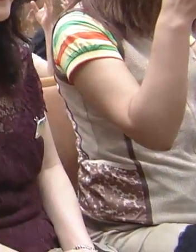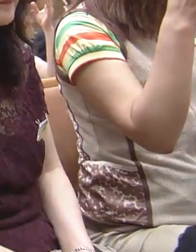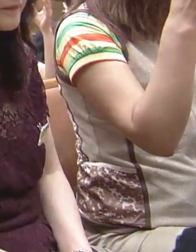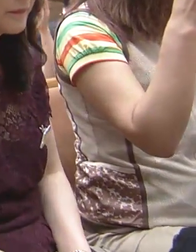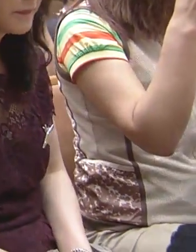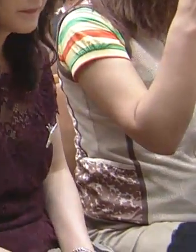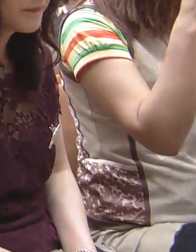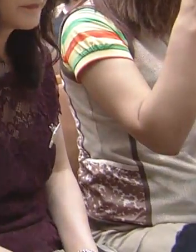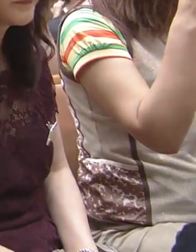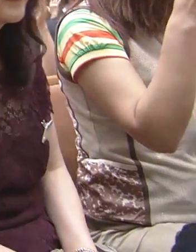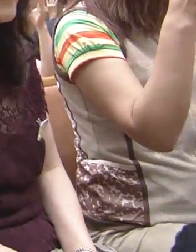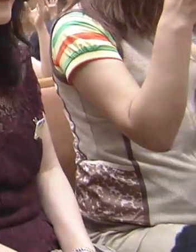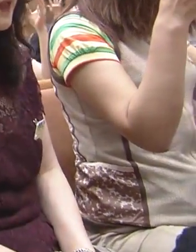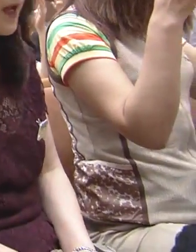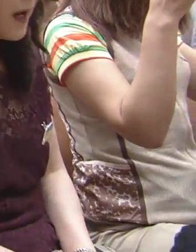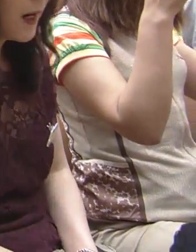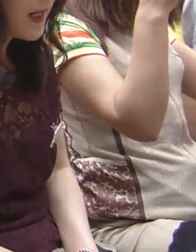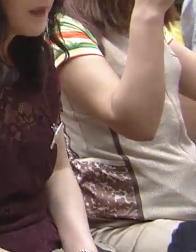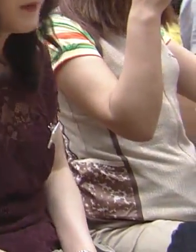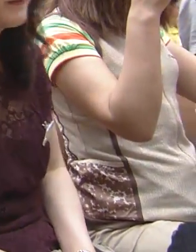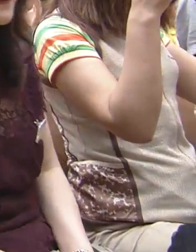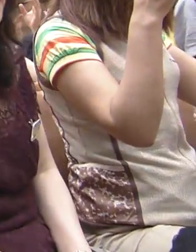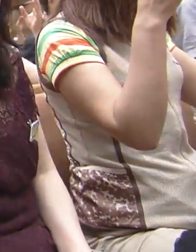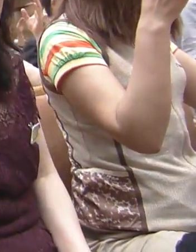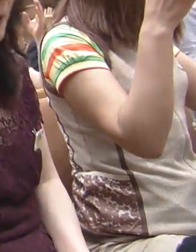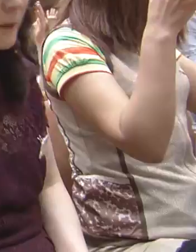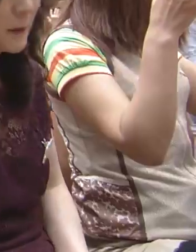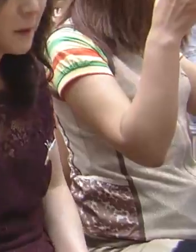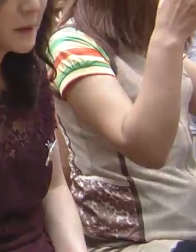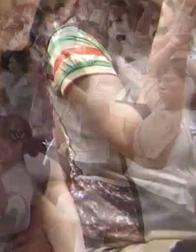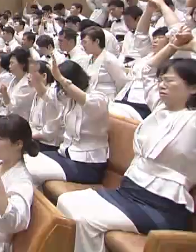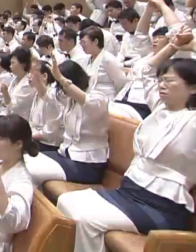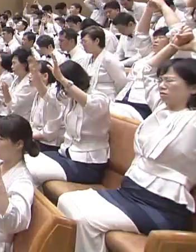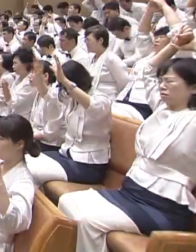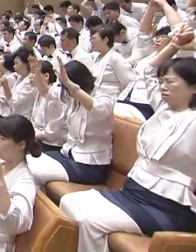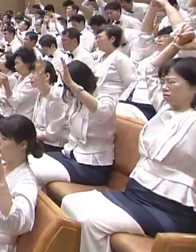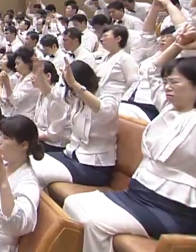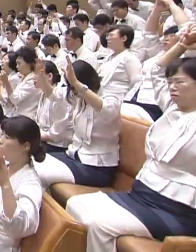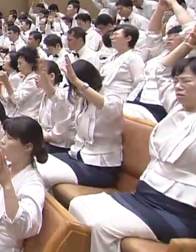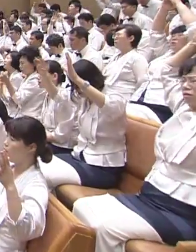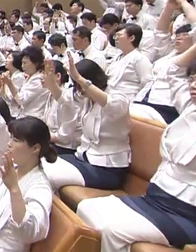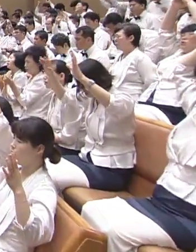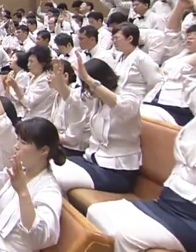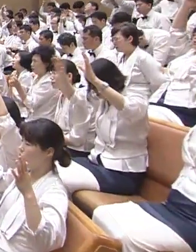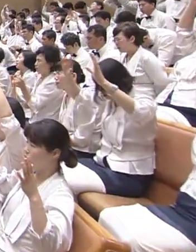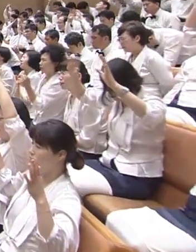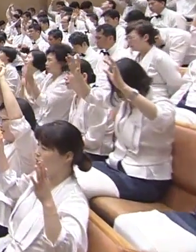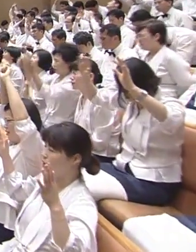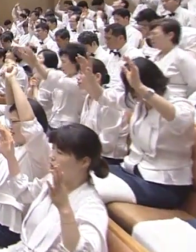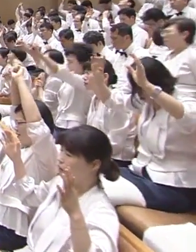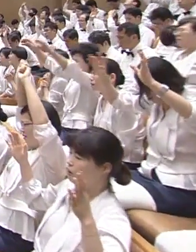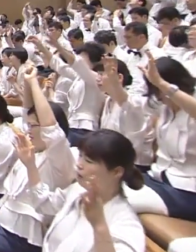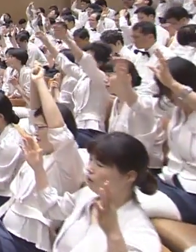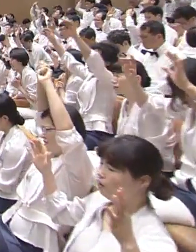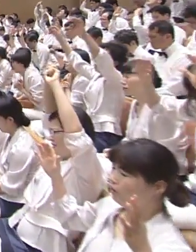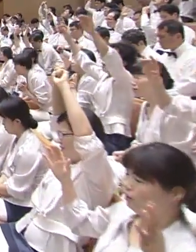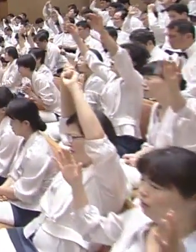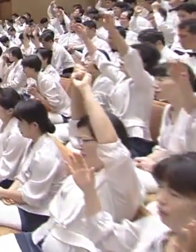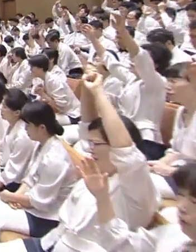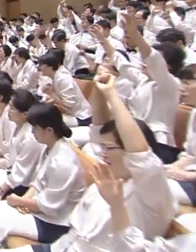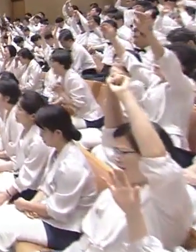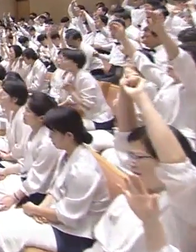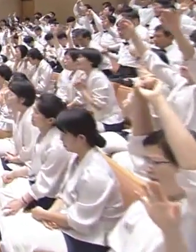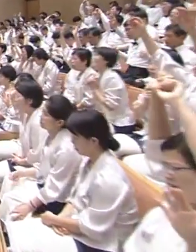되었는데 주님 주신 은혜를 내가 안다면서 내 사정 위에 또 생명을 주신 아버지 마음이 아니어서 내가